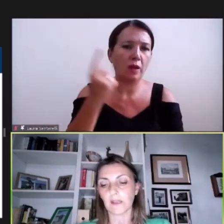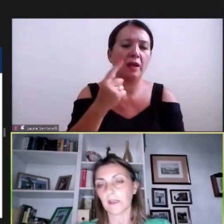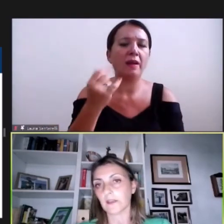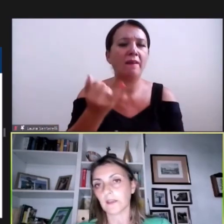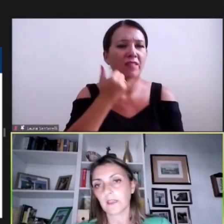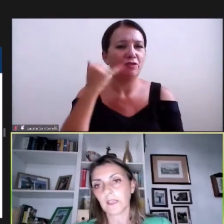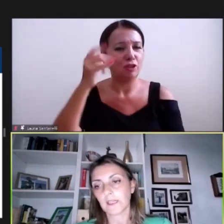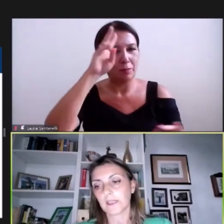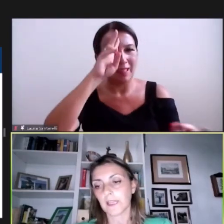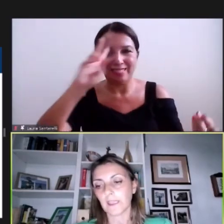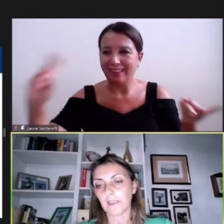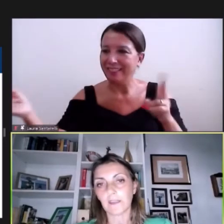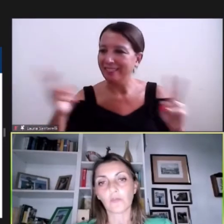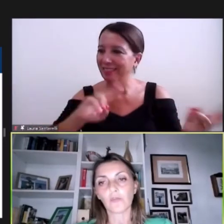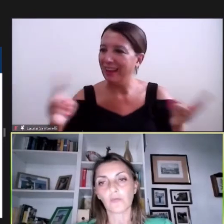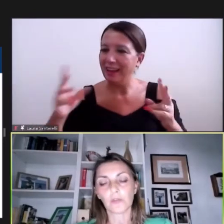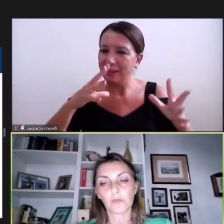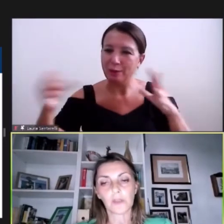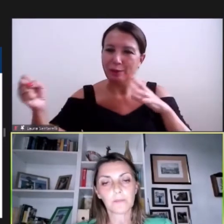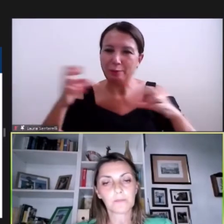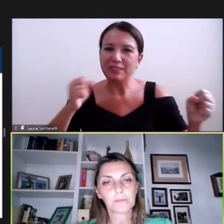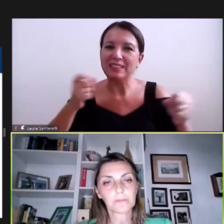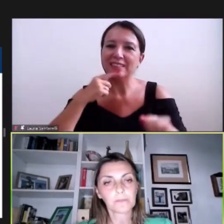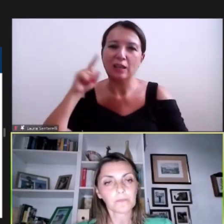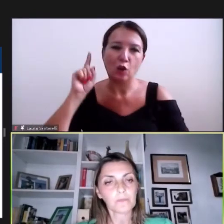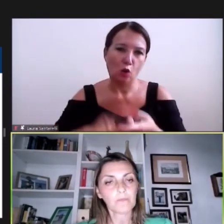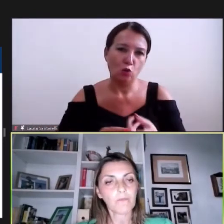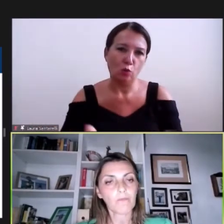interpretabile dai consumatori.